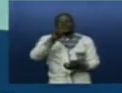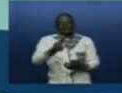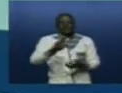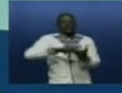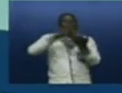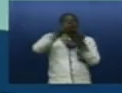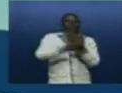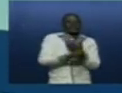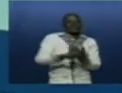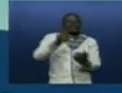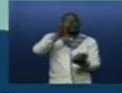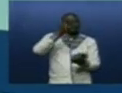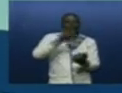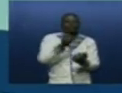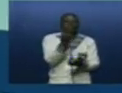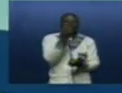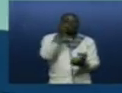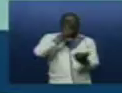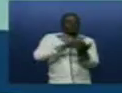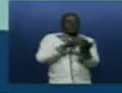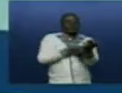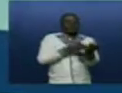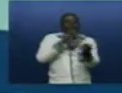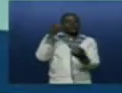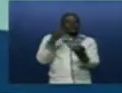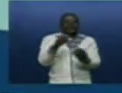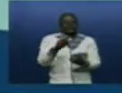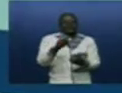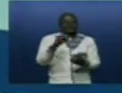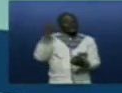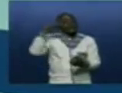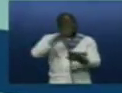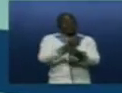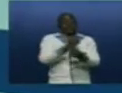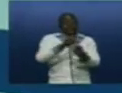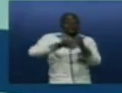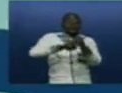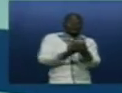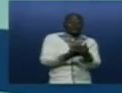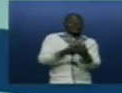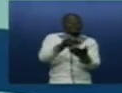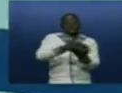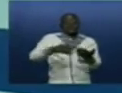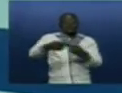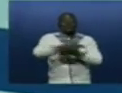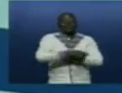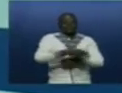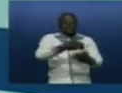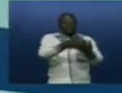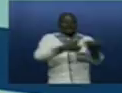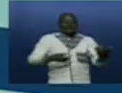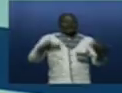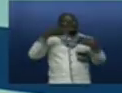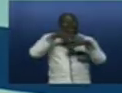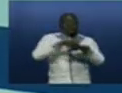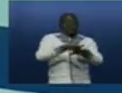12 milliards de francs CFA pour la réhabilitation du cours d'eau. Les travaux vont démarrer dans quelques jours, mais avant il faut l'adhésion des populations et